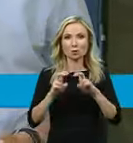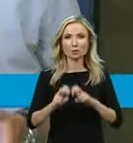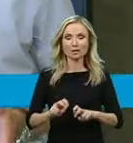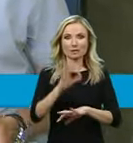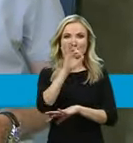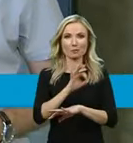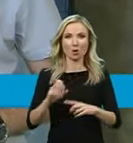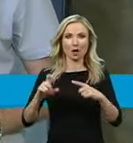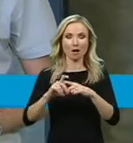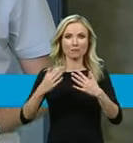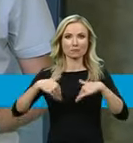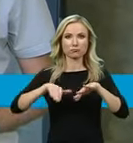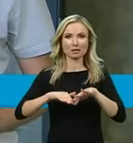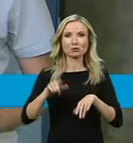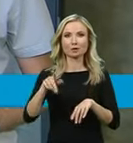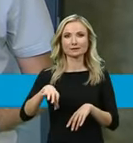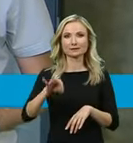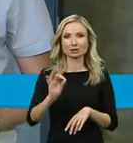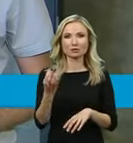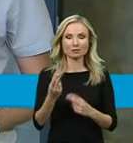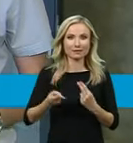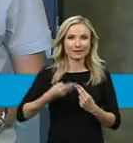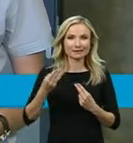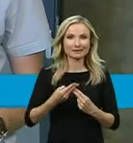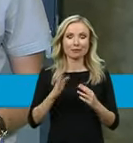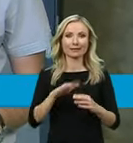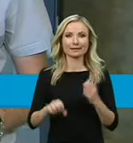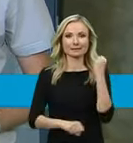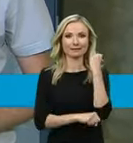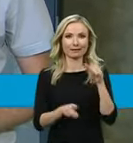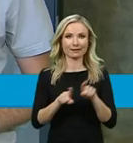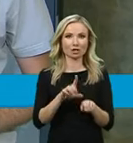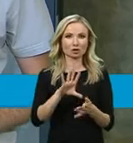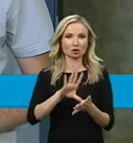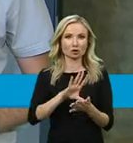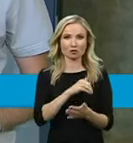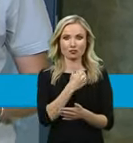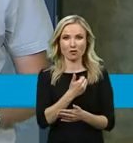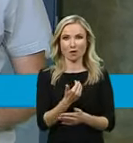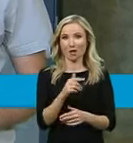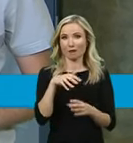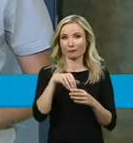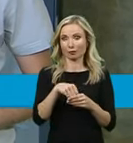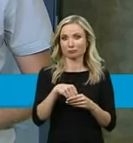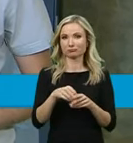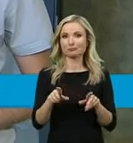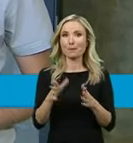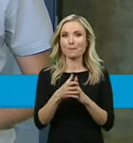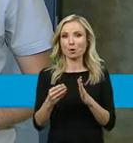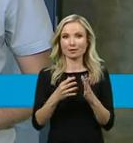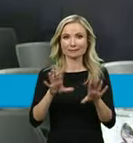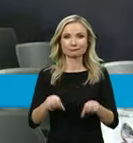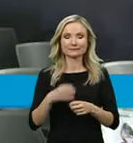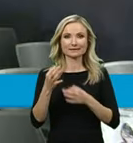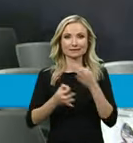riziky se děti na základních a středních školách setkávají a následně na základě těchto informací připravili i sérii